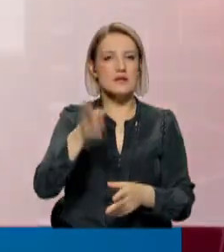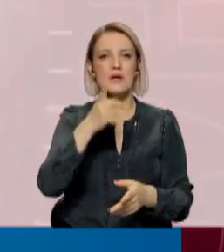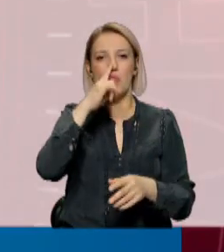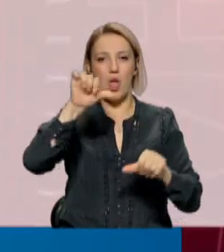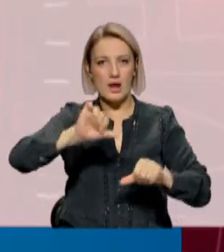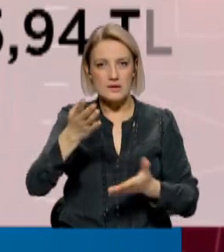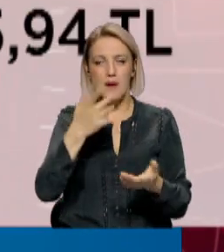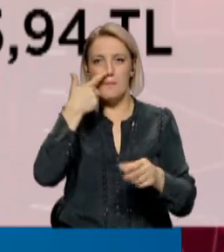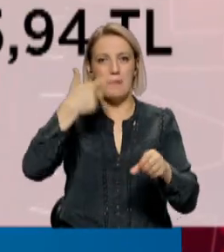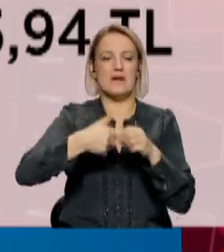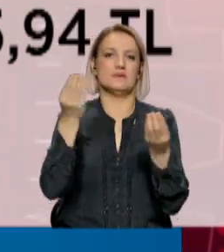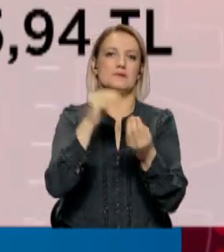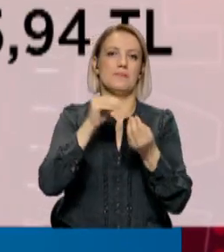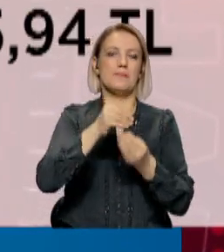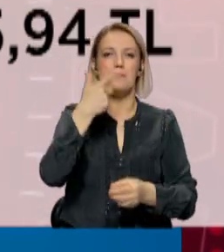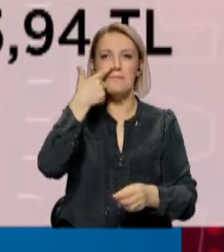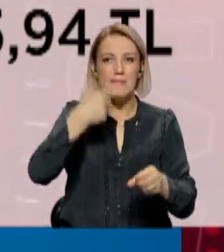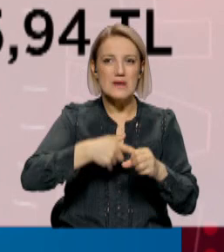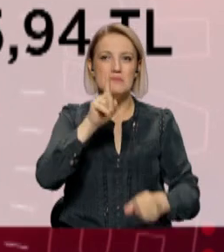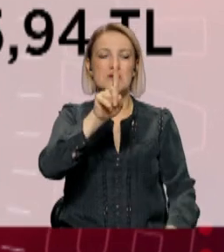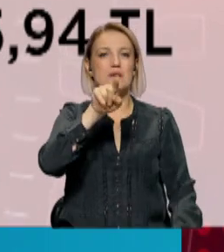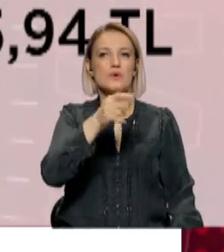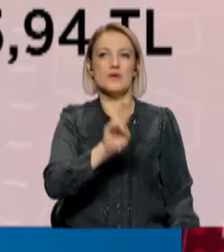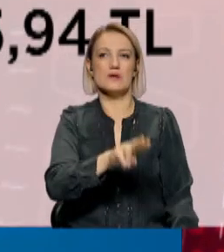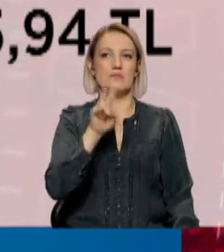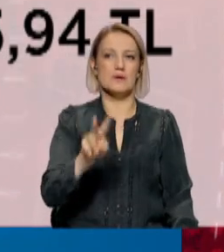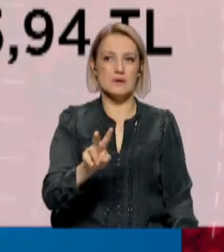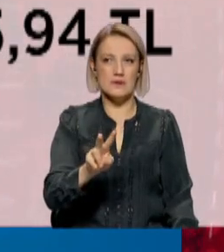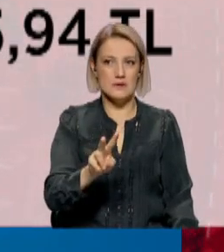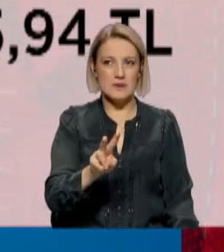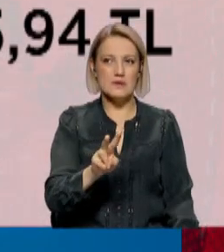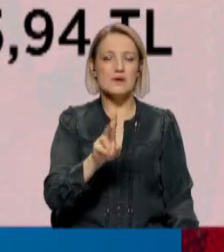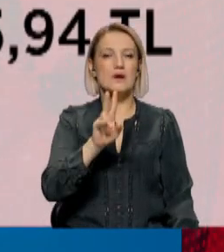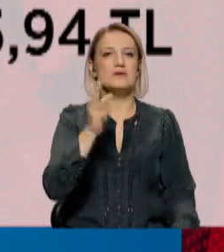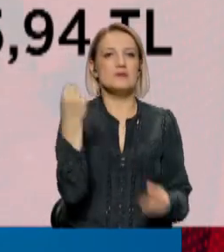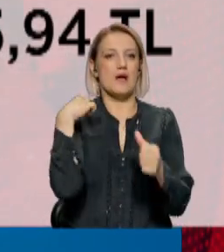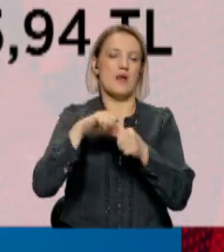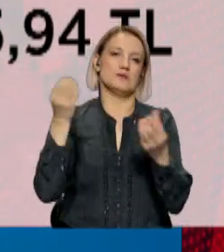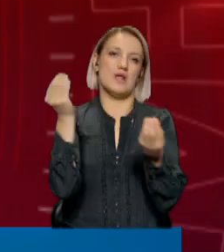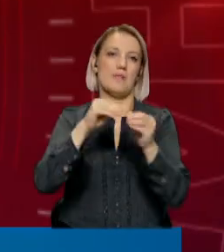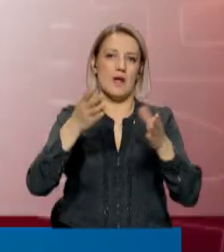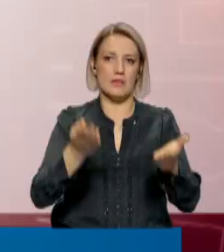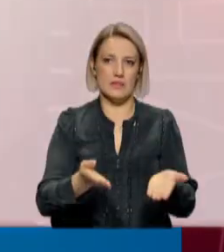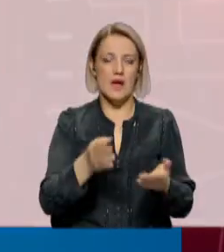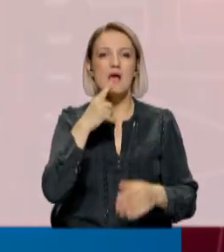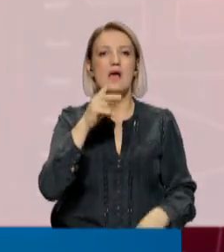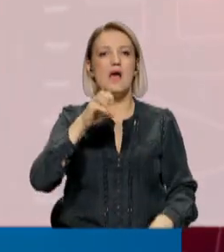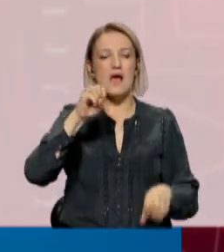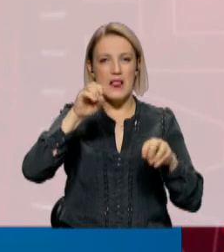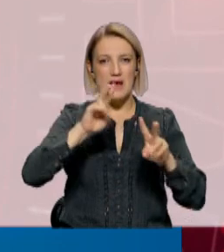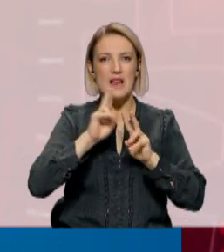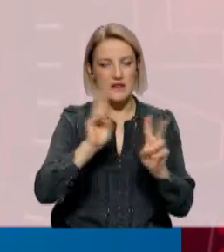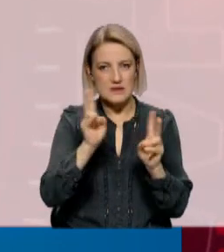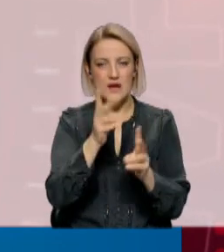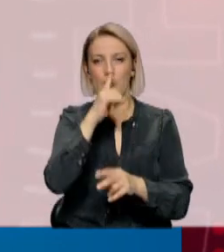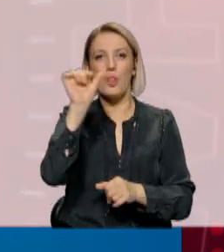ve akaryakıt zamları. Benzin 1 lira 22 kuruş, motorin 1 lira 49 kuruş daha zamlandı. Elektrik ve doğalgaza gelen